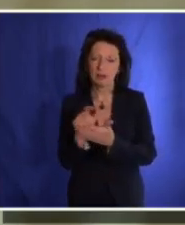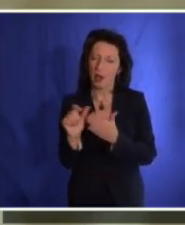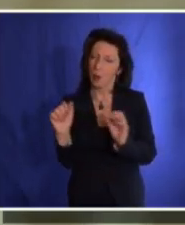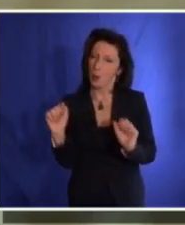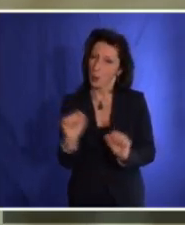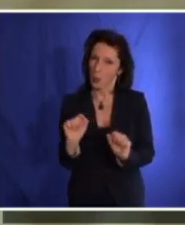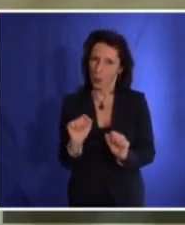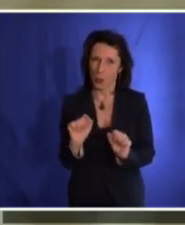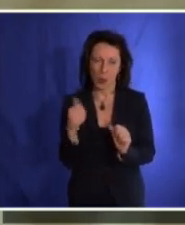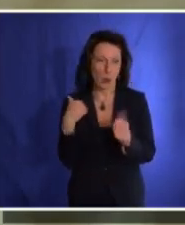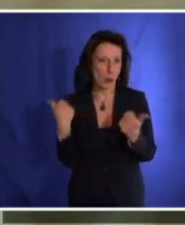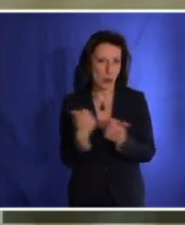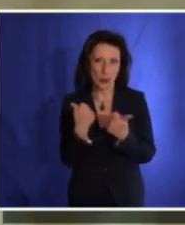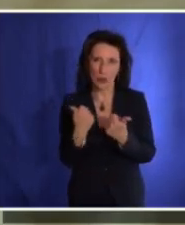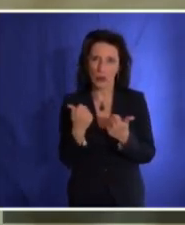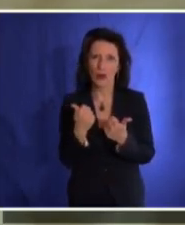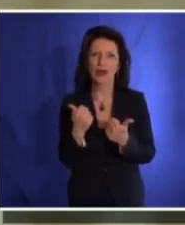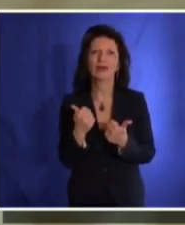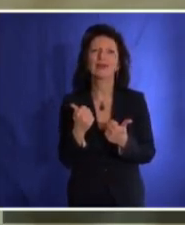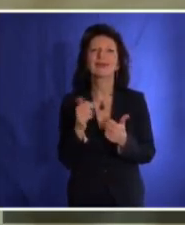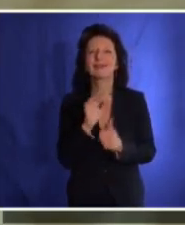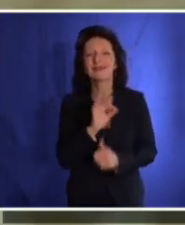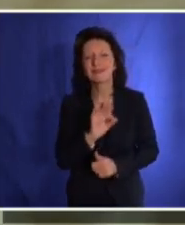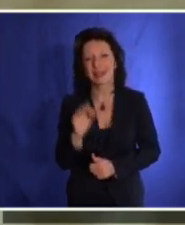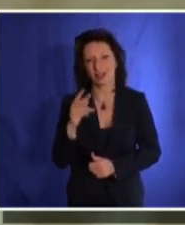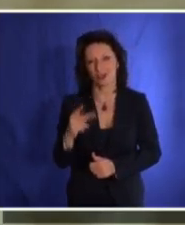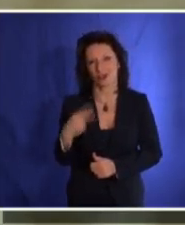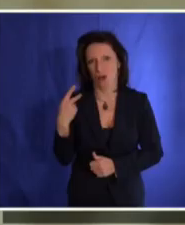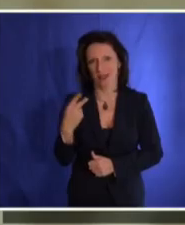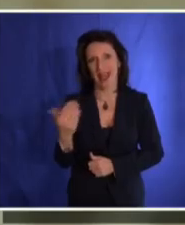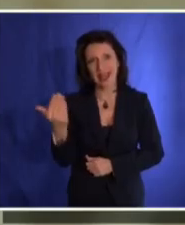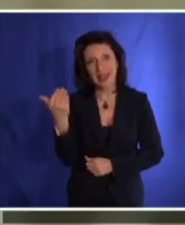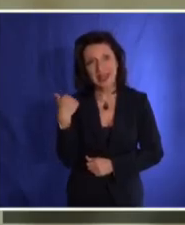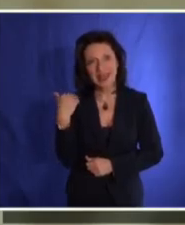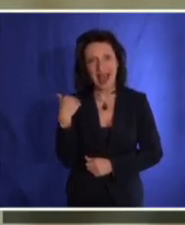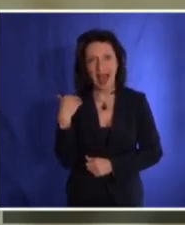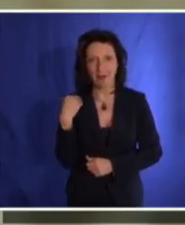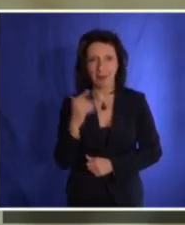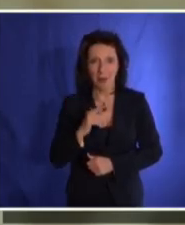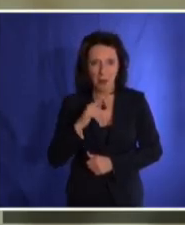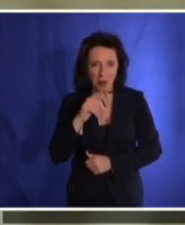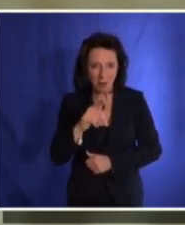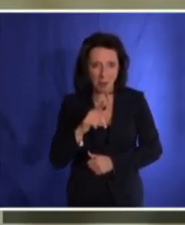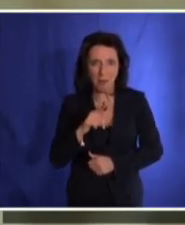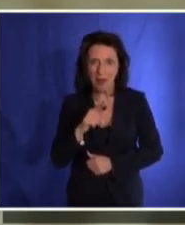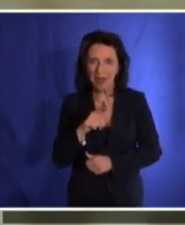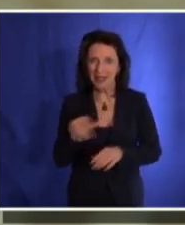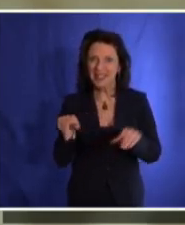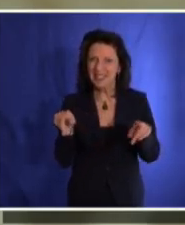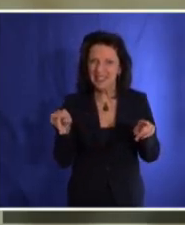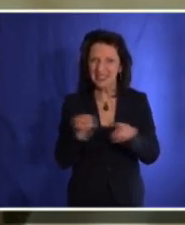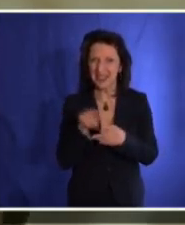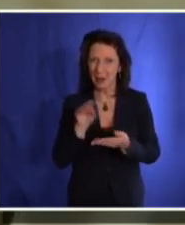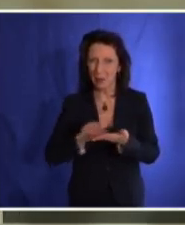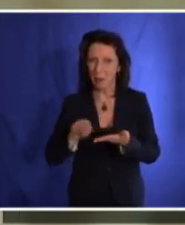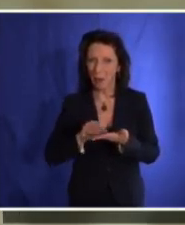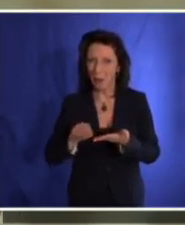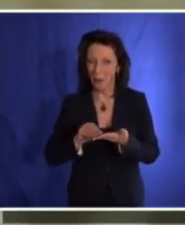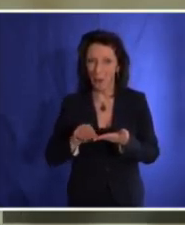Zeit. Ich bin sehr, sehr stolz, dass ich damals mit dir Schreibtisch an Schreibtisch sitzen durfte.